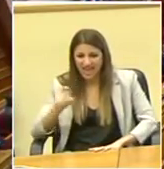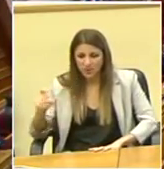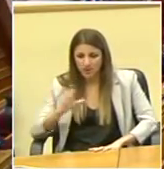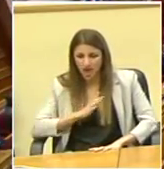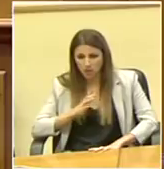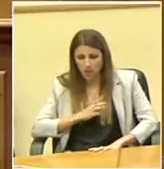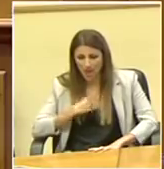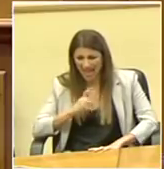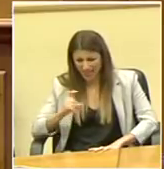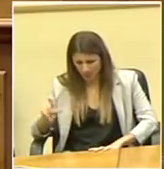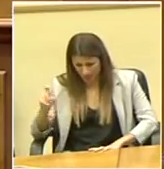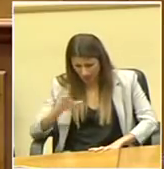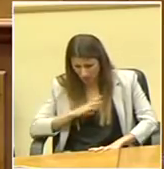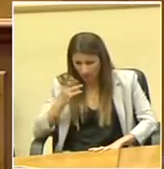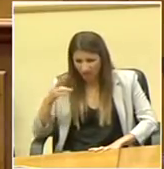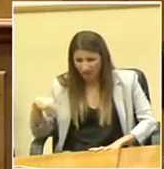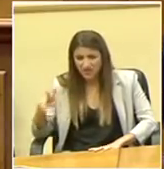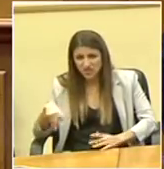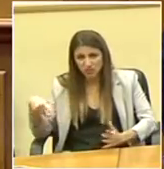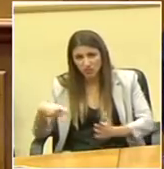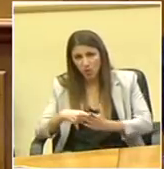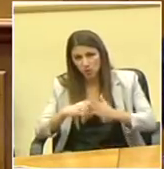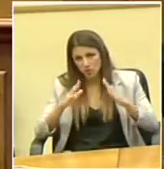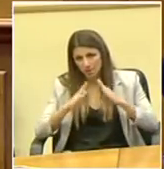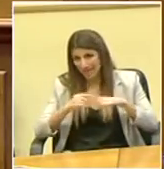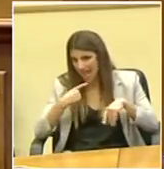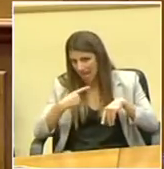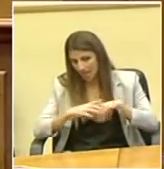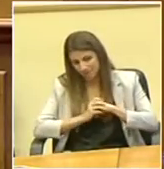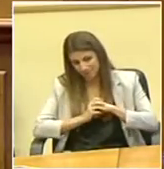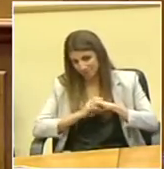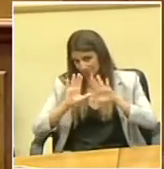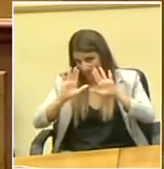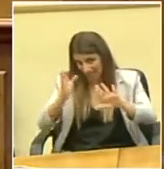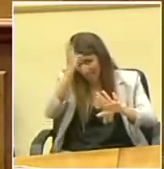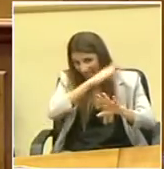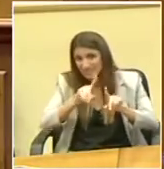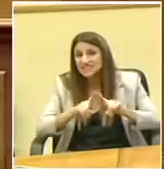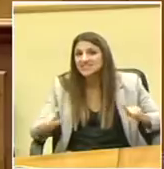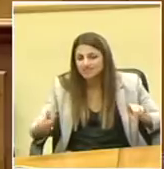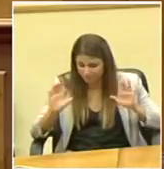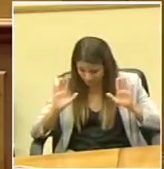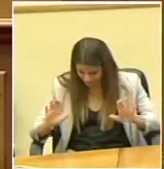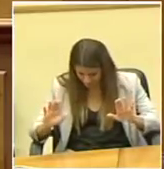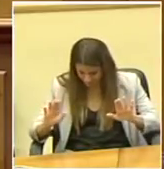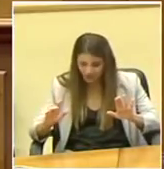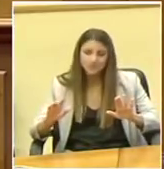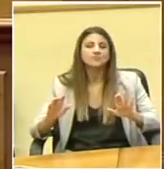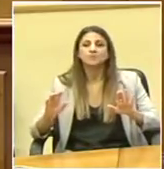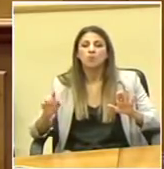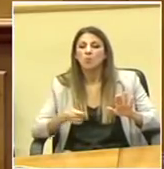1 εκατομμύριο άνθρωποι θα έχουν αυξήσει στο ΕΜΦΙΑ. Αυτό που δεν σας είπε είναι ότι